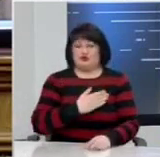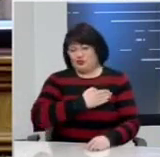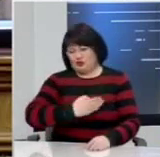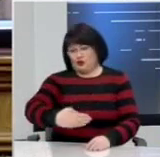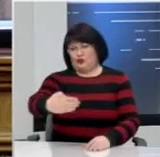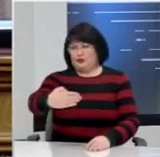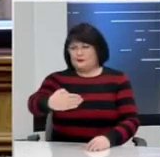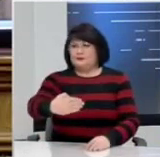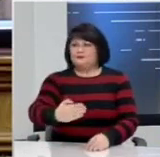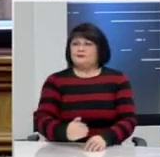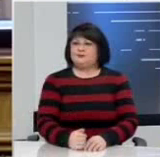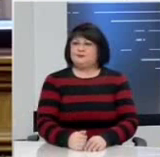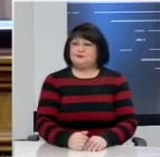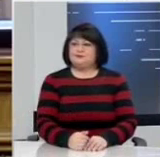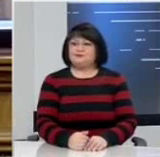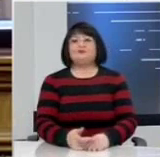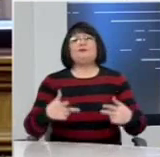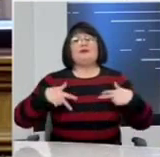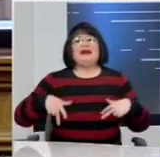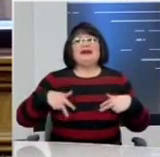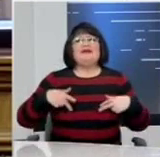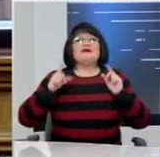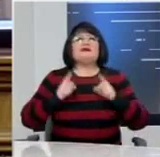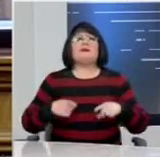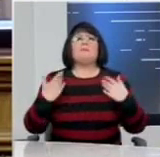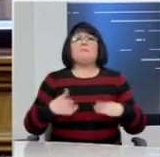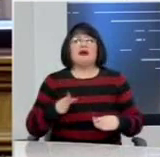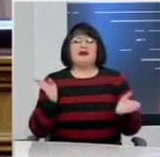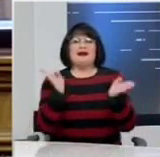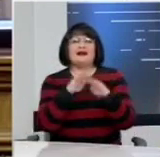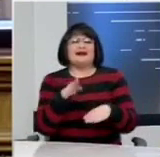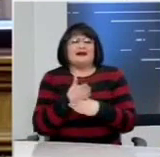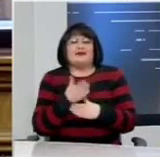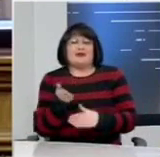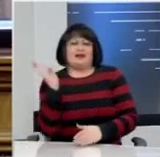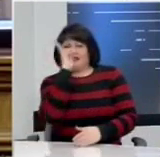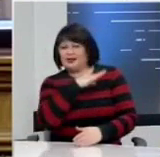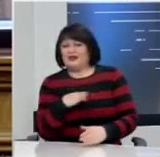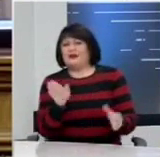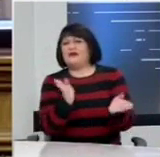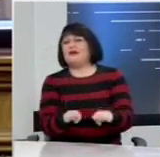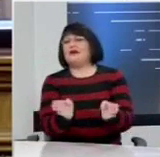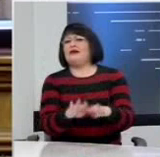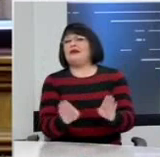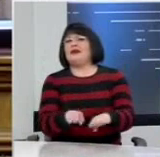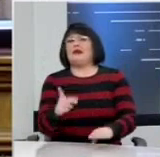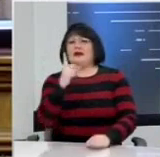διάστημα η κυβέρνηση αποφάσιζε να κρύβει αυτές τις προκλήσεις κάτω από το